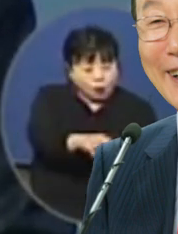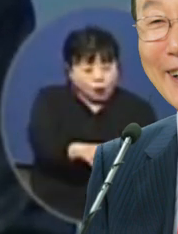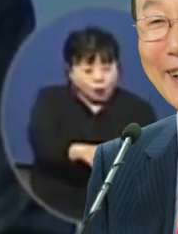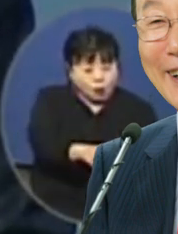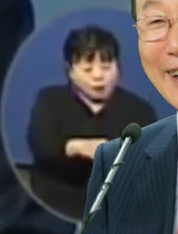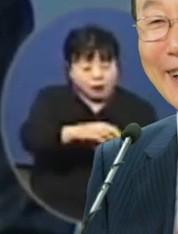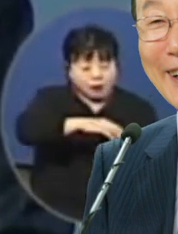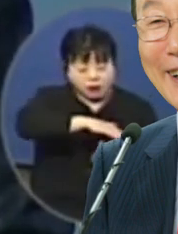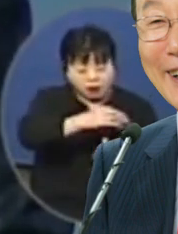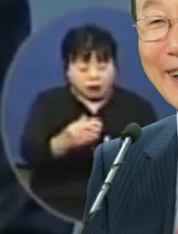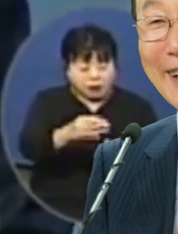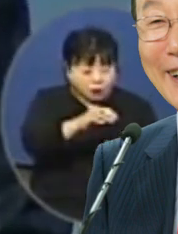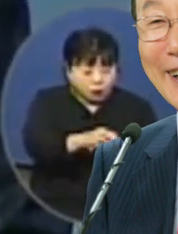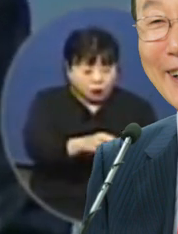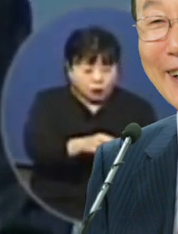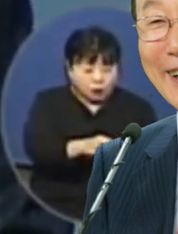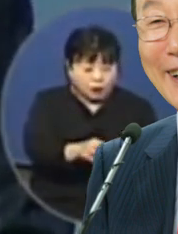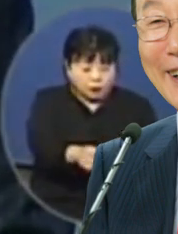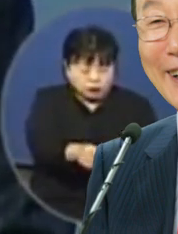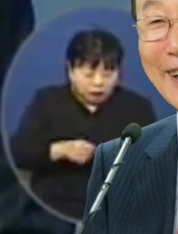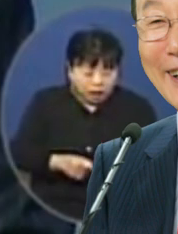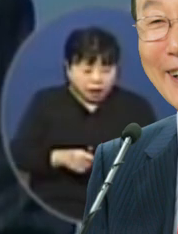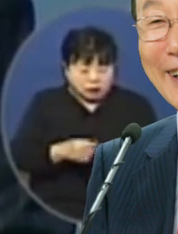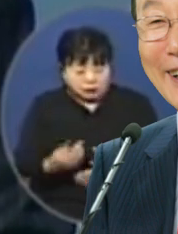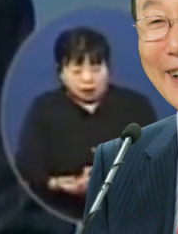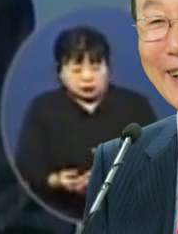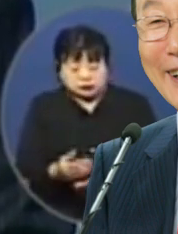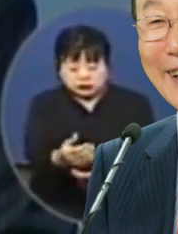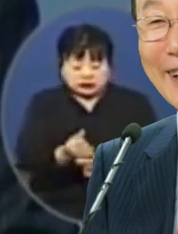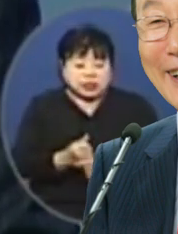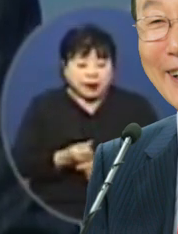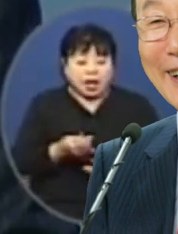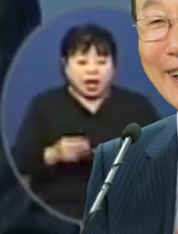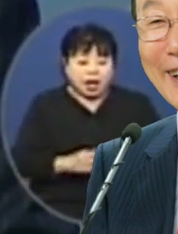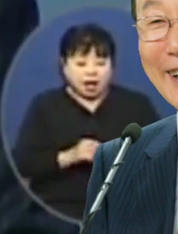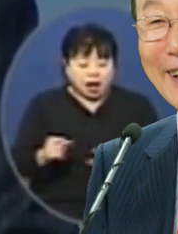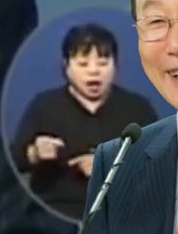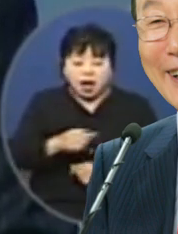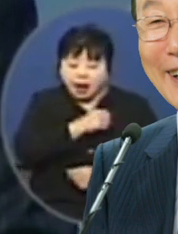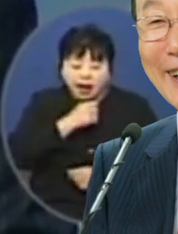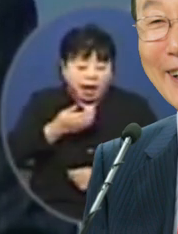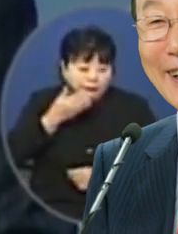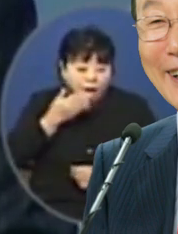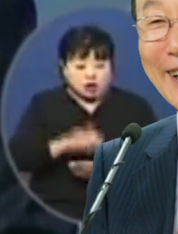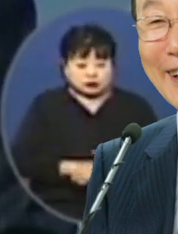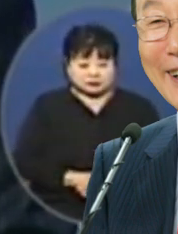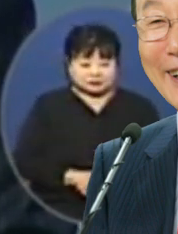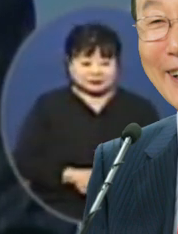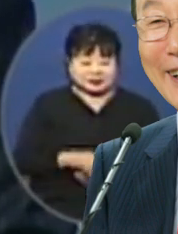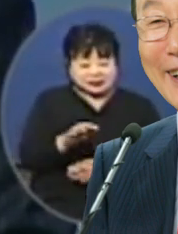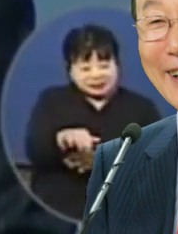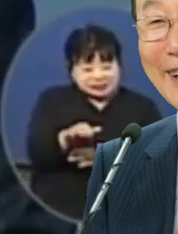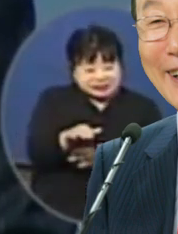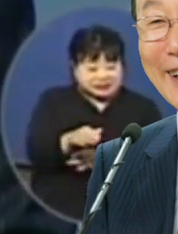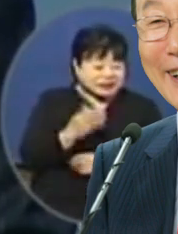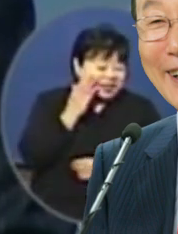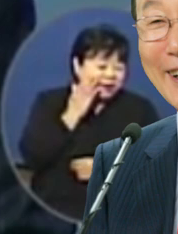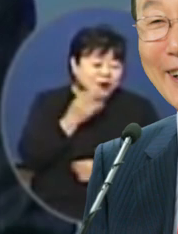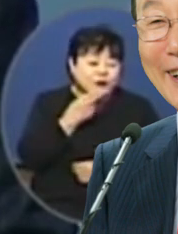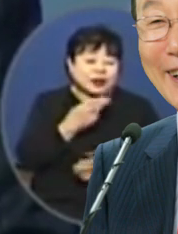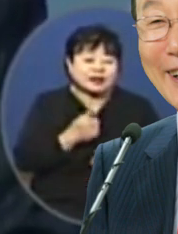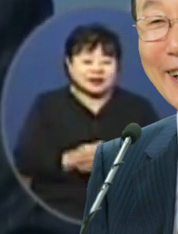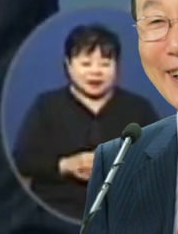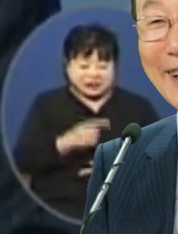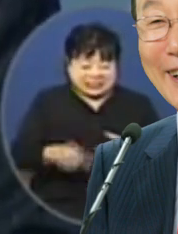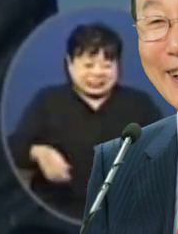잡아서 요리해 먹습니다. 시골에 가면 겨울에 단백질 어디서 얻느냐? 우리